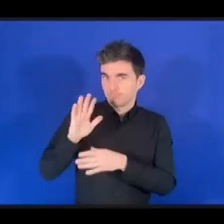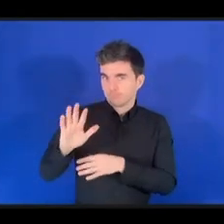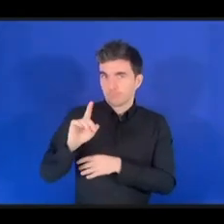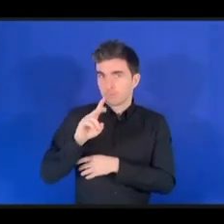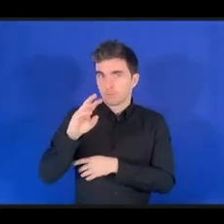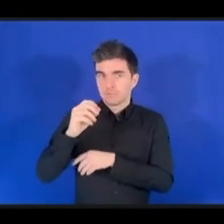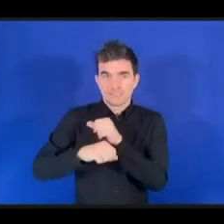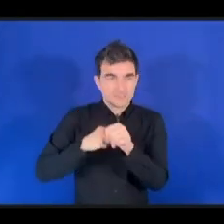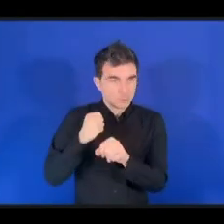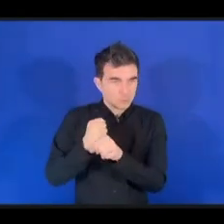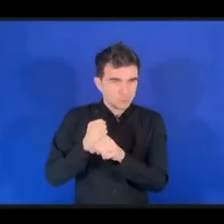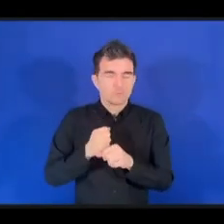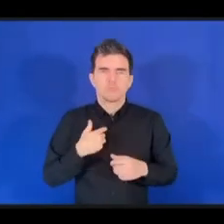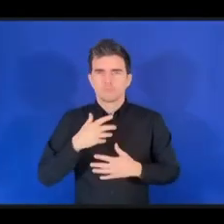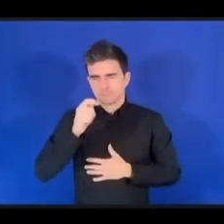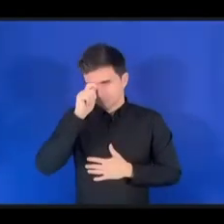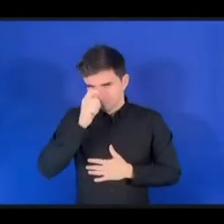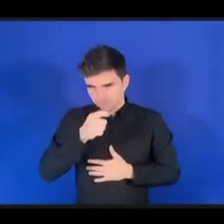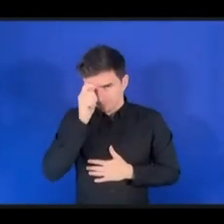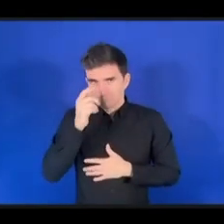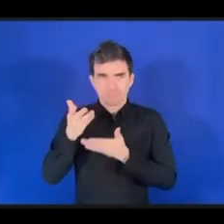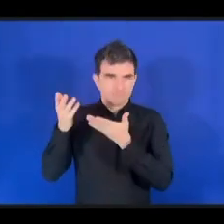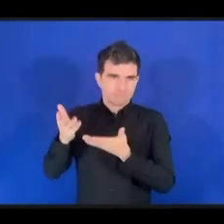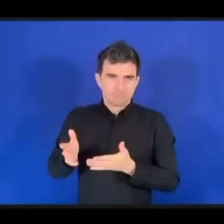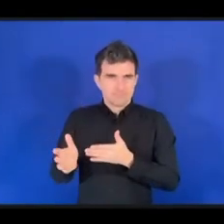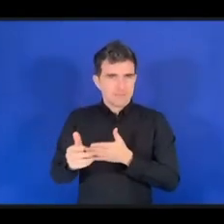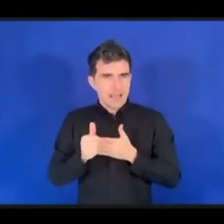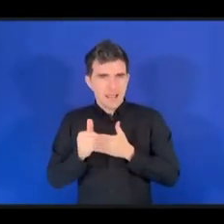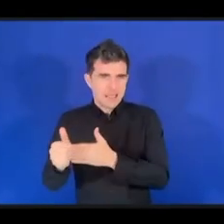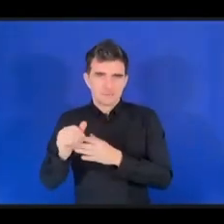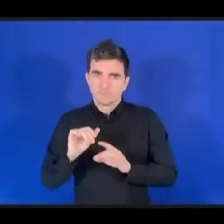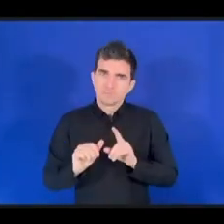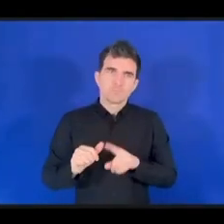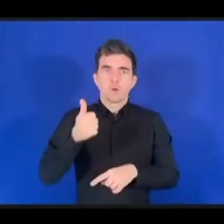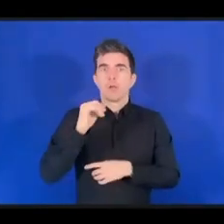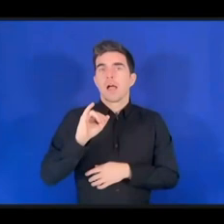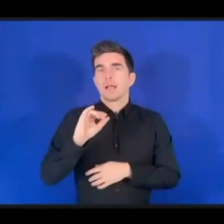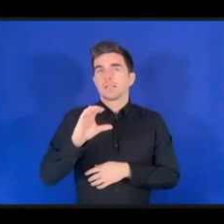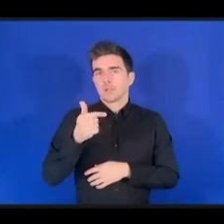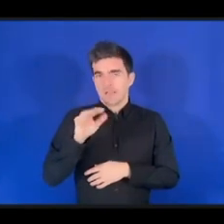en 2005 au nom du